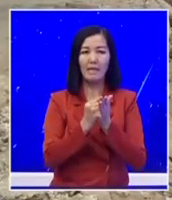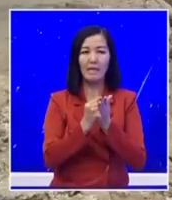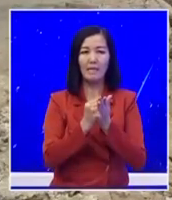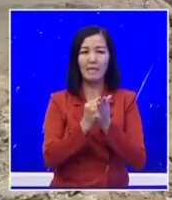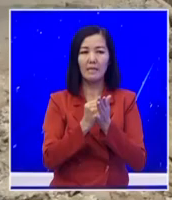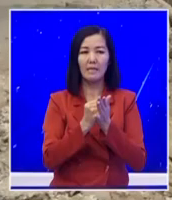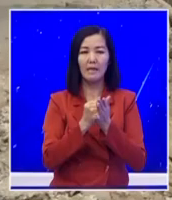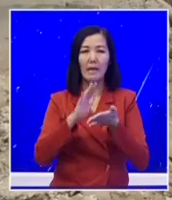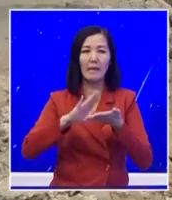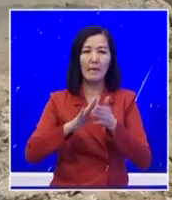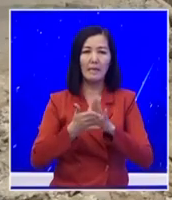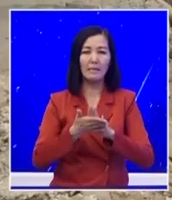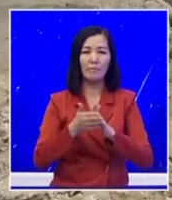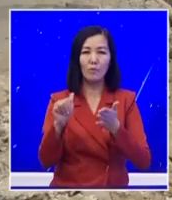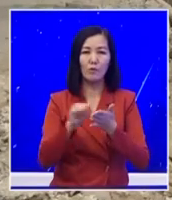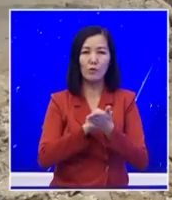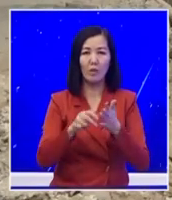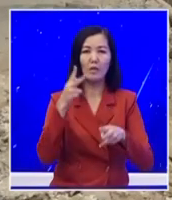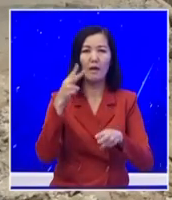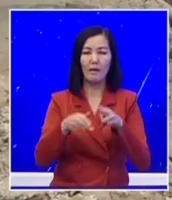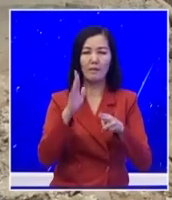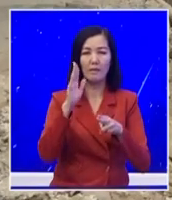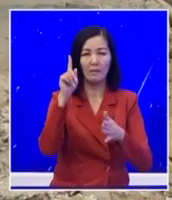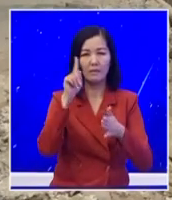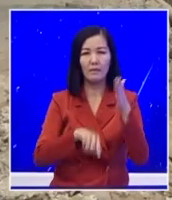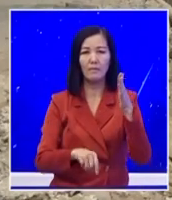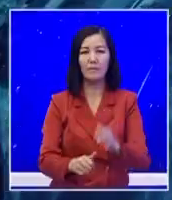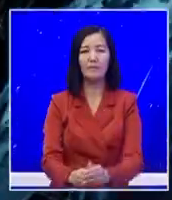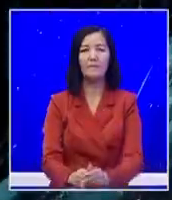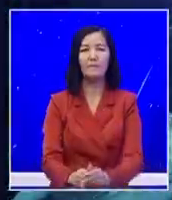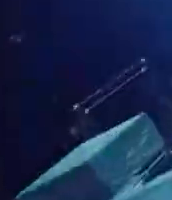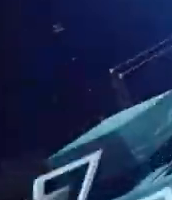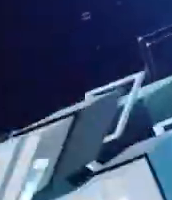жаңағы келісім шартқа сәйкес бітеді деген үміттеміз.